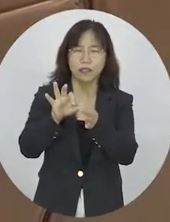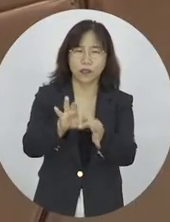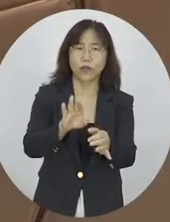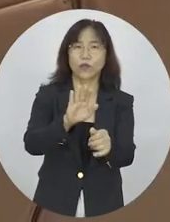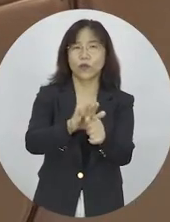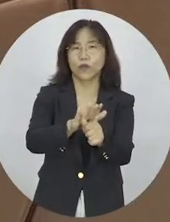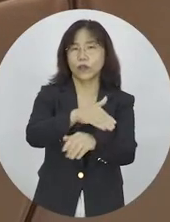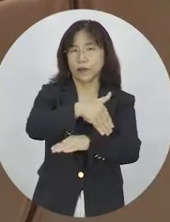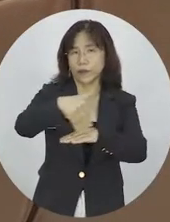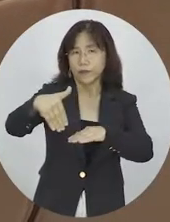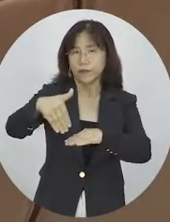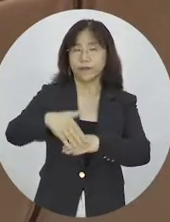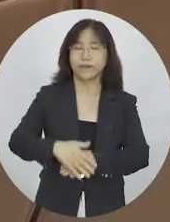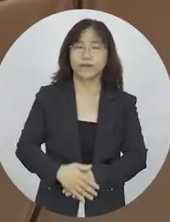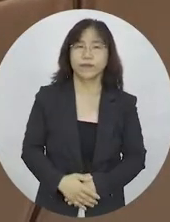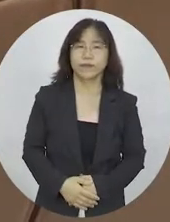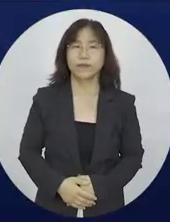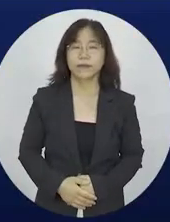펼칠 예정입니다.